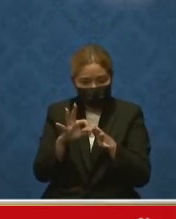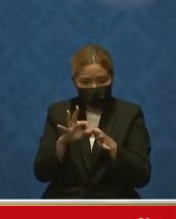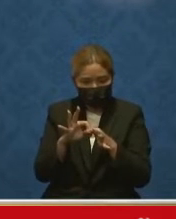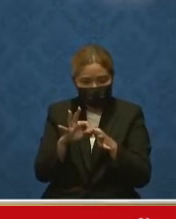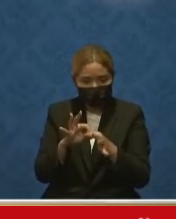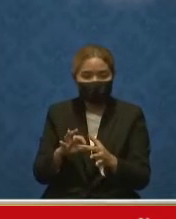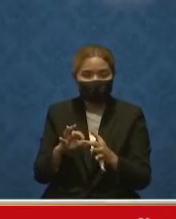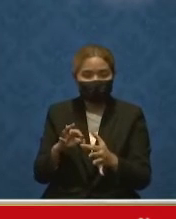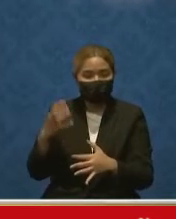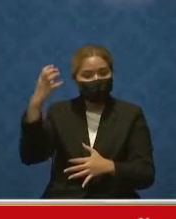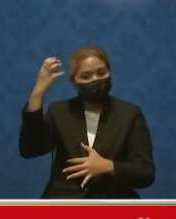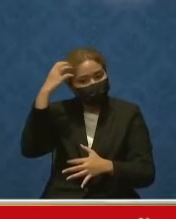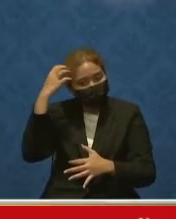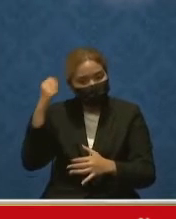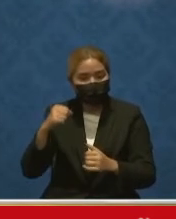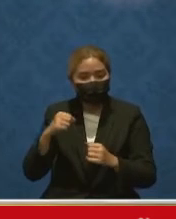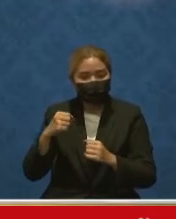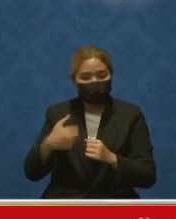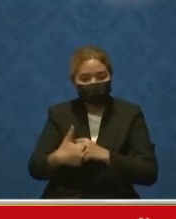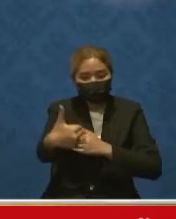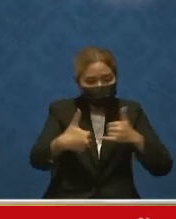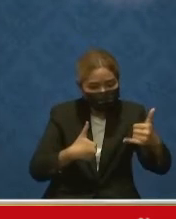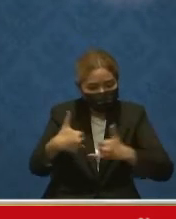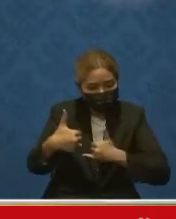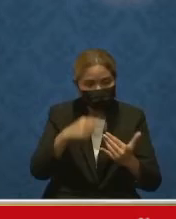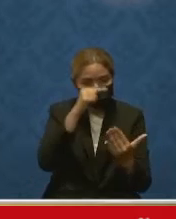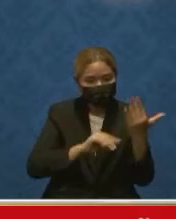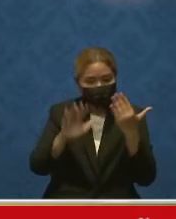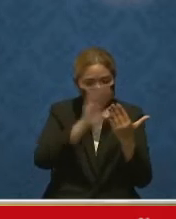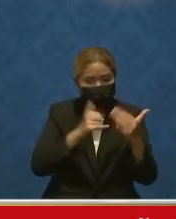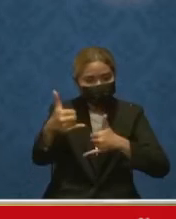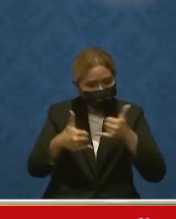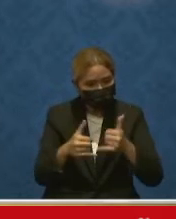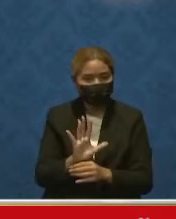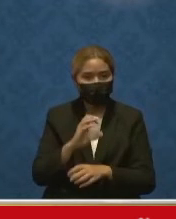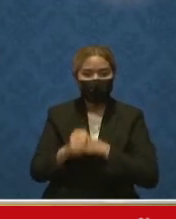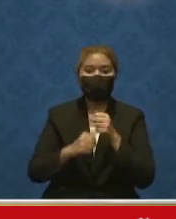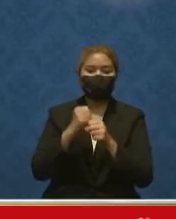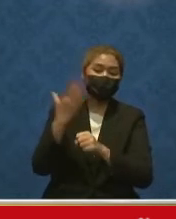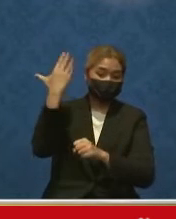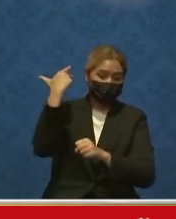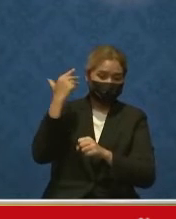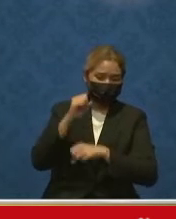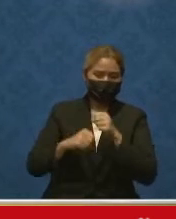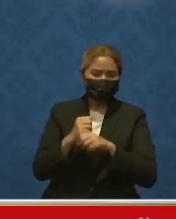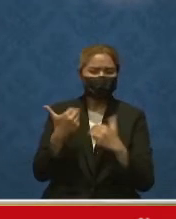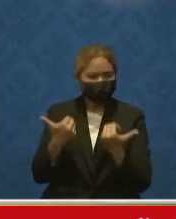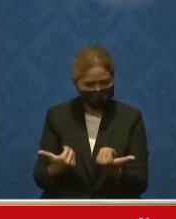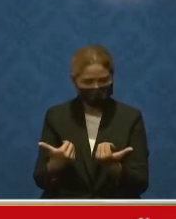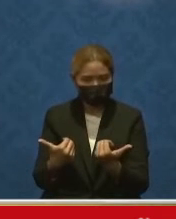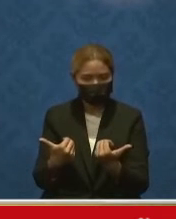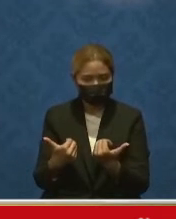ทีมครับทั้งจริงจังอ่ะวันนี้ปัญหายาเสพติดปีนี้ทั้งก็ตั้งปีที่แล้วก็ตั้งขี้เกียจอ่านถ้าท่านอ่าน